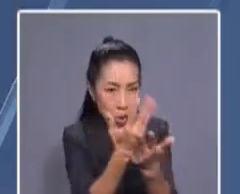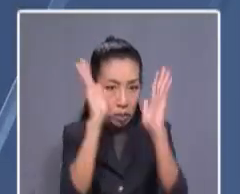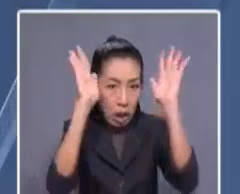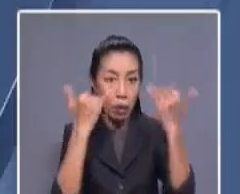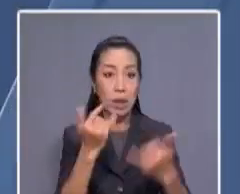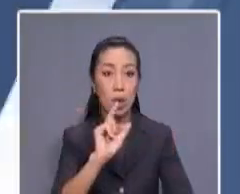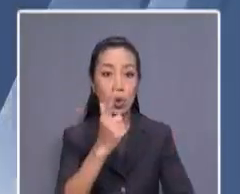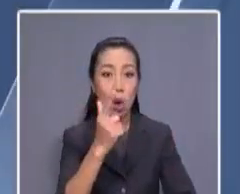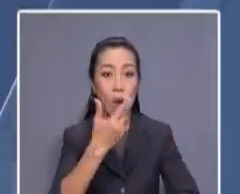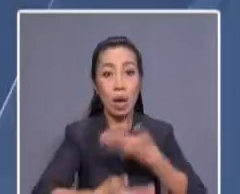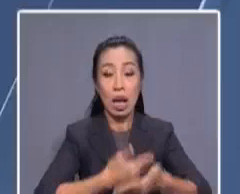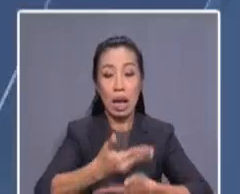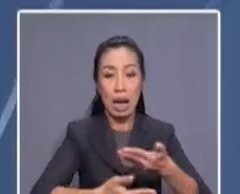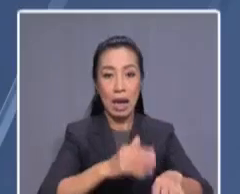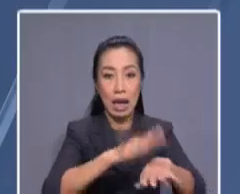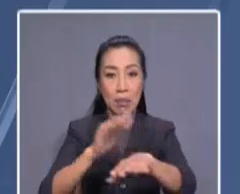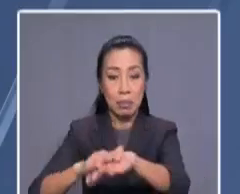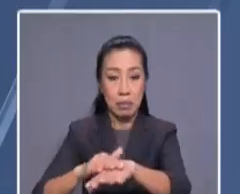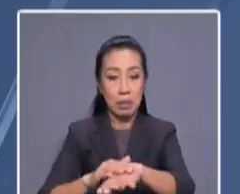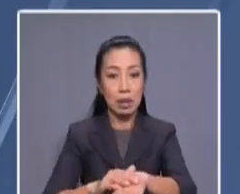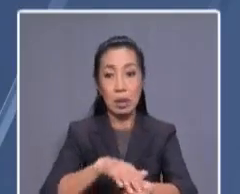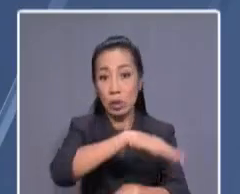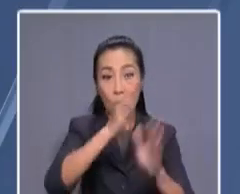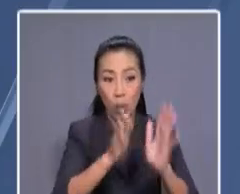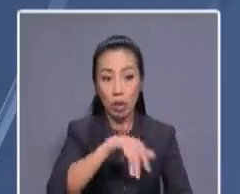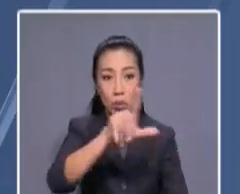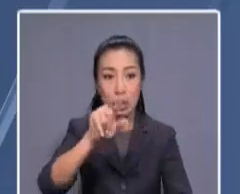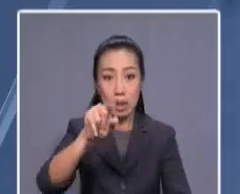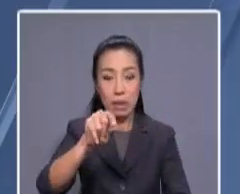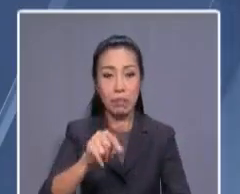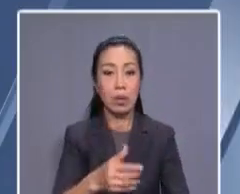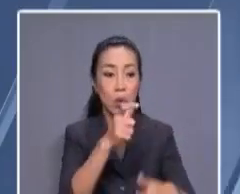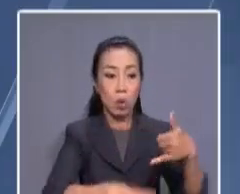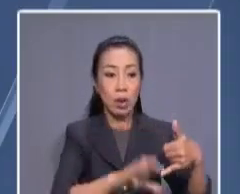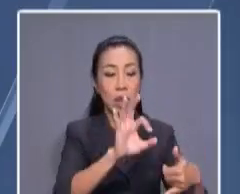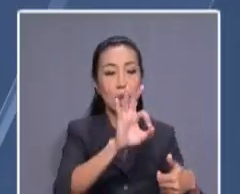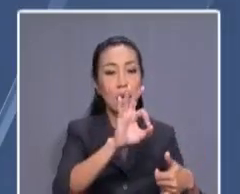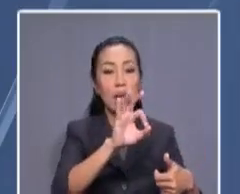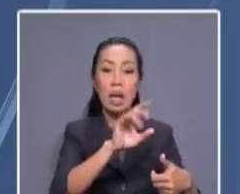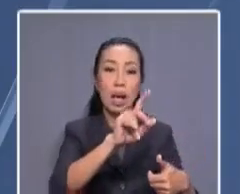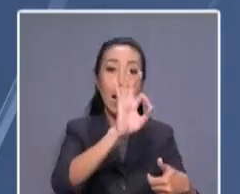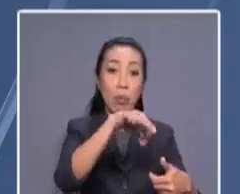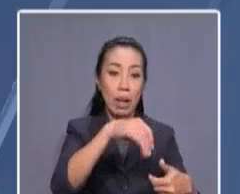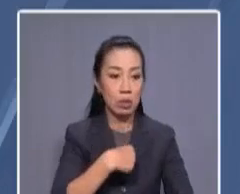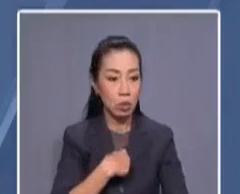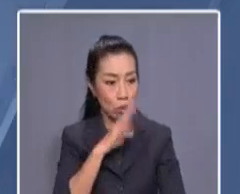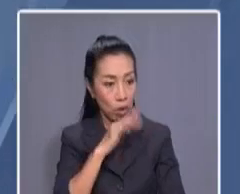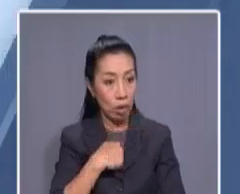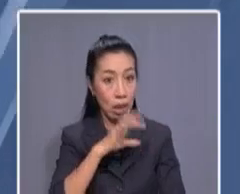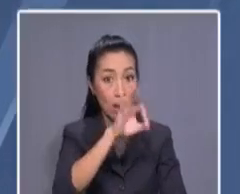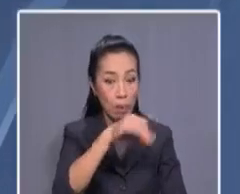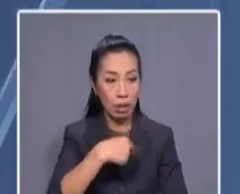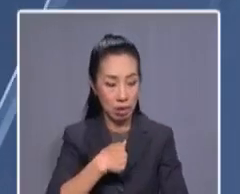ำนวน20มือละ 9,000 บาทอย่างเงี้ยค่ะแล้วก็ให้เราไปซื้อเราเอา5มืออะไรอย่างเงี้ยค่ะก็จะเป็นคือมือละ 9,000